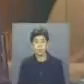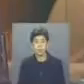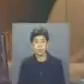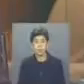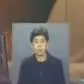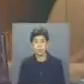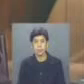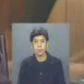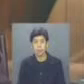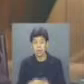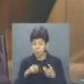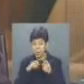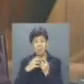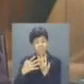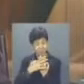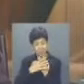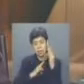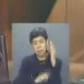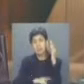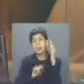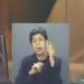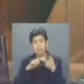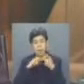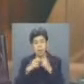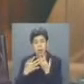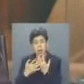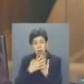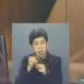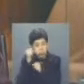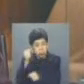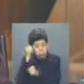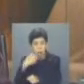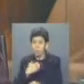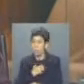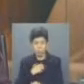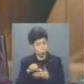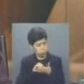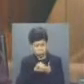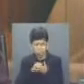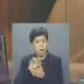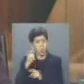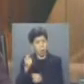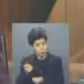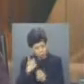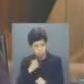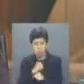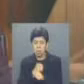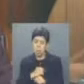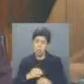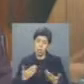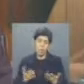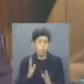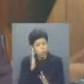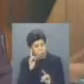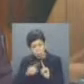เหตุความวุ่นวายในเรือนจำจังหวัดตรังที่มีผู้ต้องขังออกมาเคลื่อนไหวเรียกร้องให้ปรับปรุงเรื่องสวัสดิการและสภาพความเป็นอยู่เมื่อวานนี้นะ